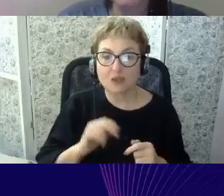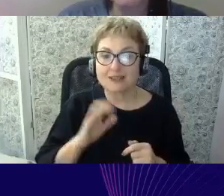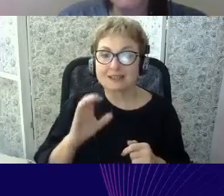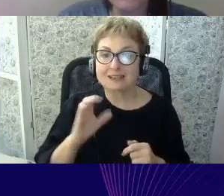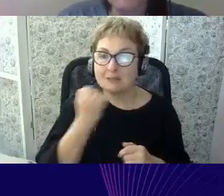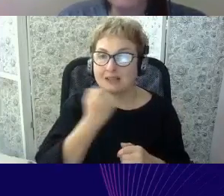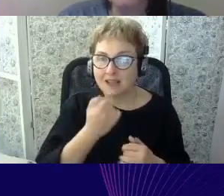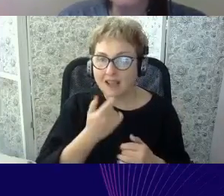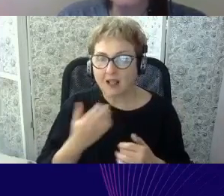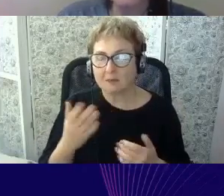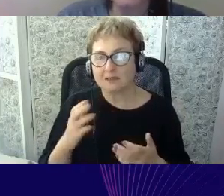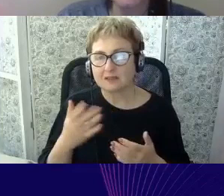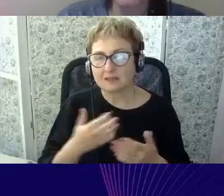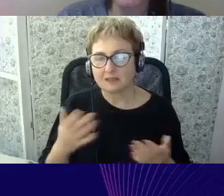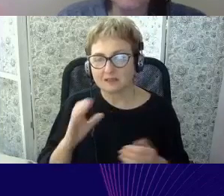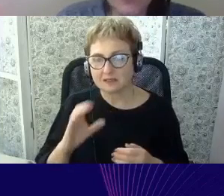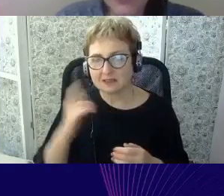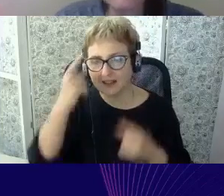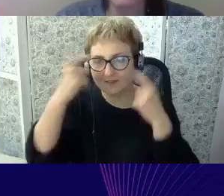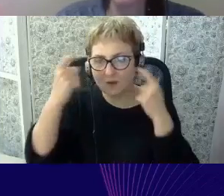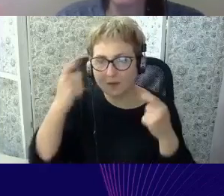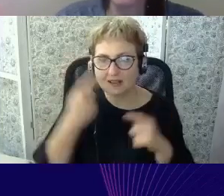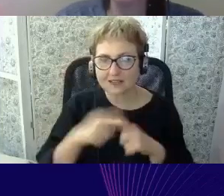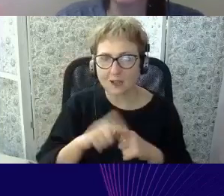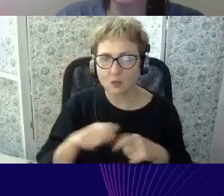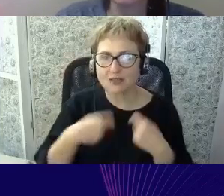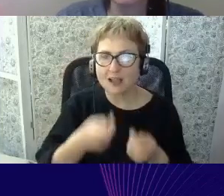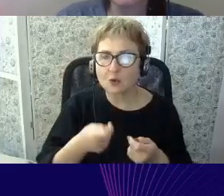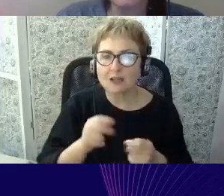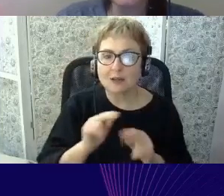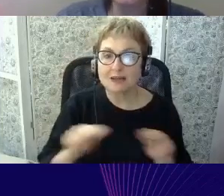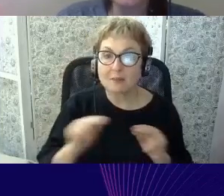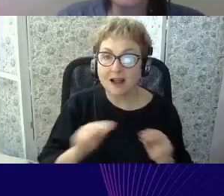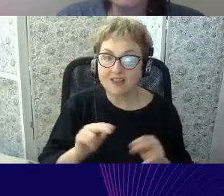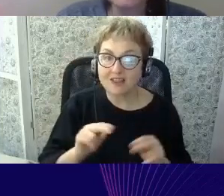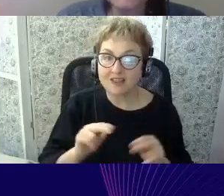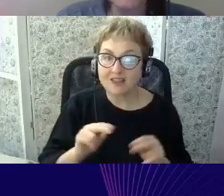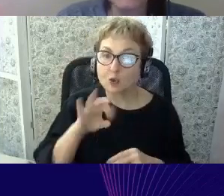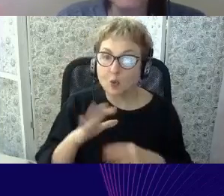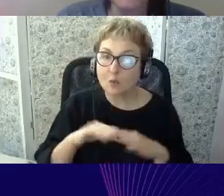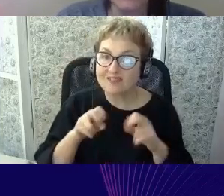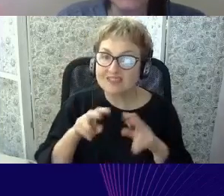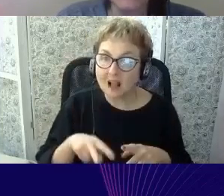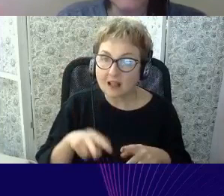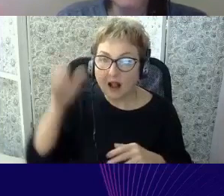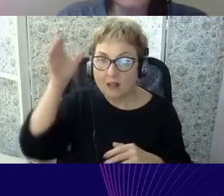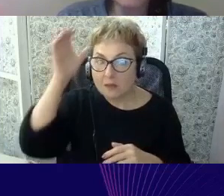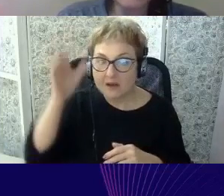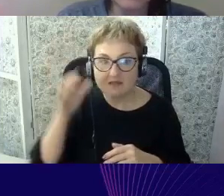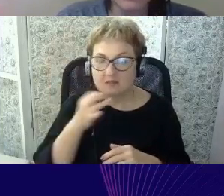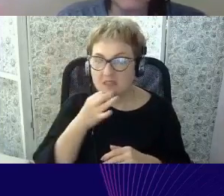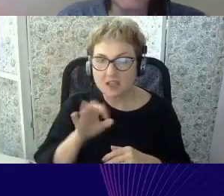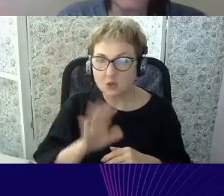с материалом, с информацией, которую дает преподаватель, то в профессиональном образовании